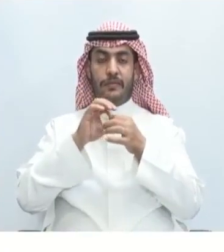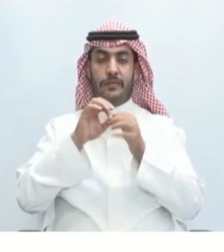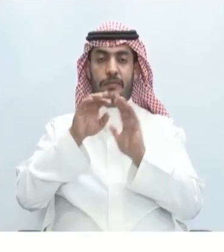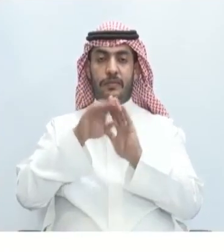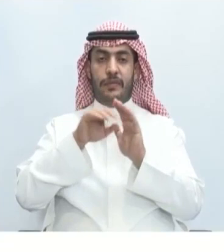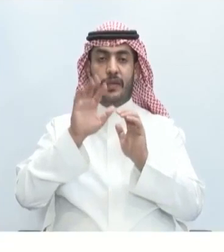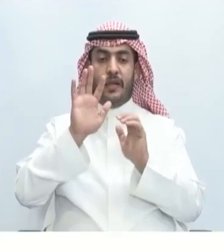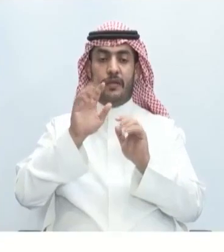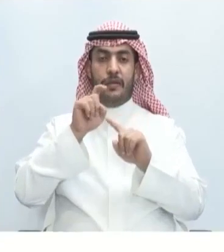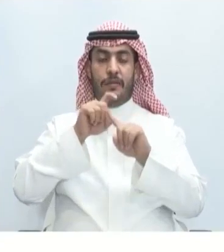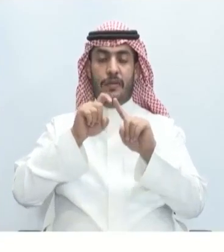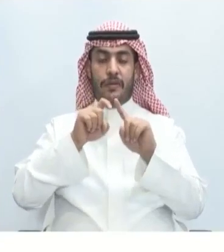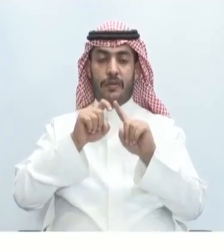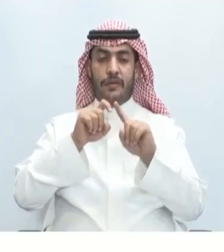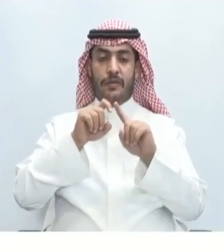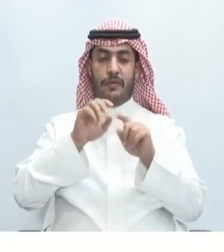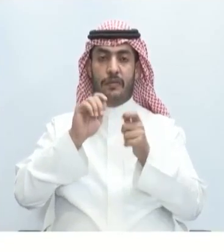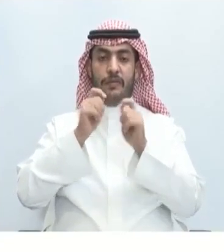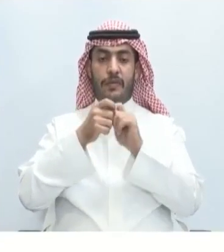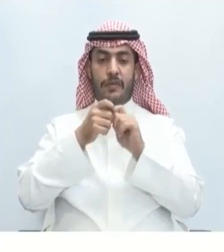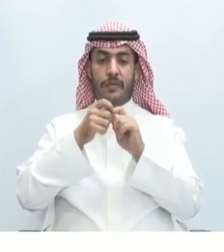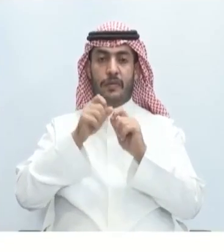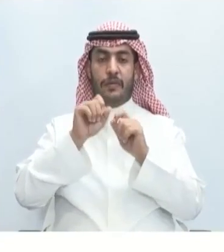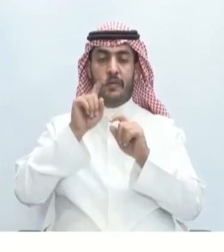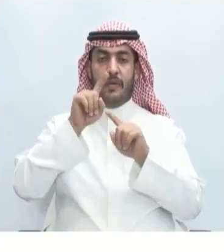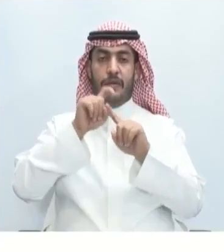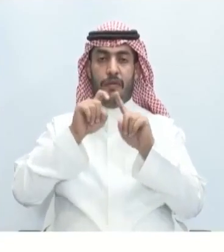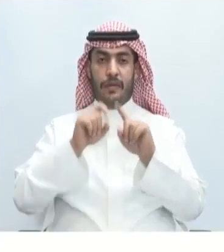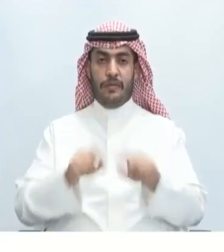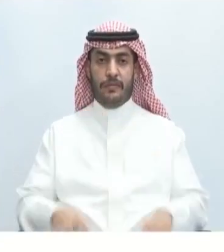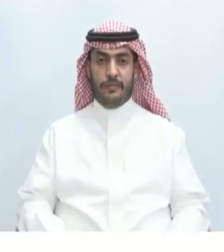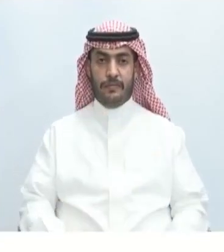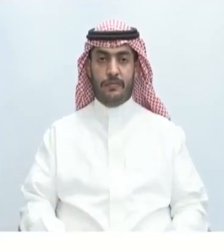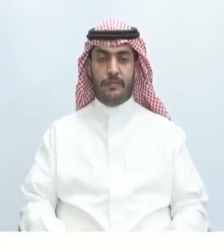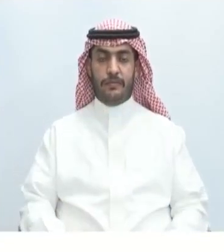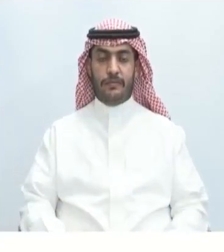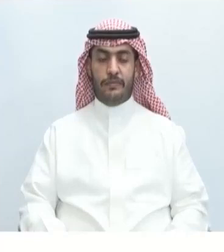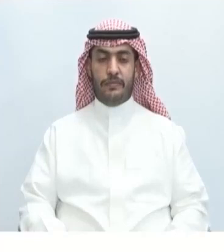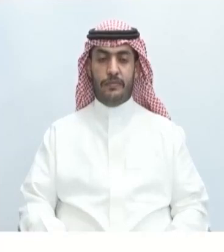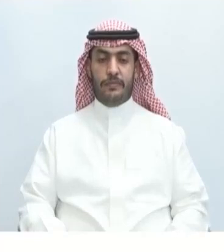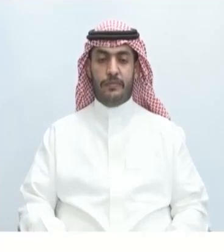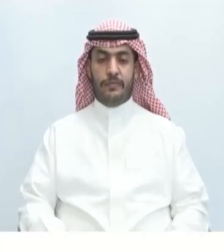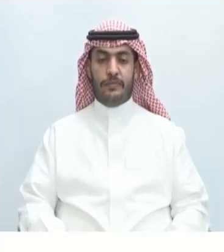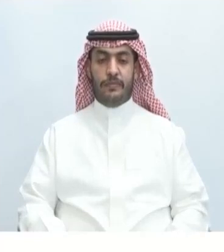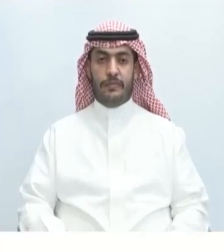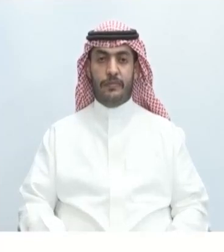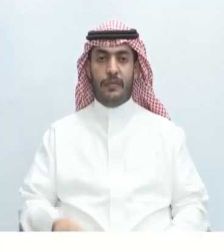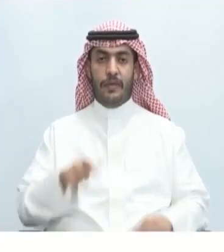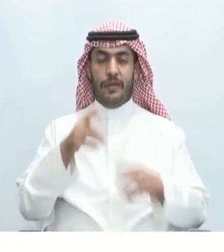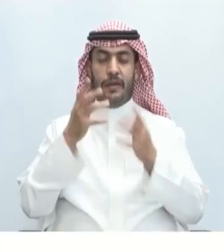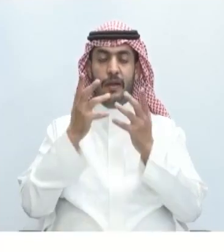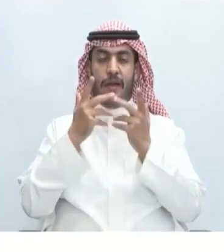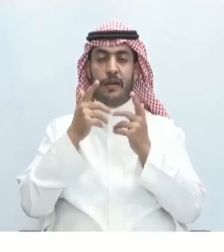هي 5% بدلا من واح بالم هذا هو